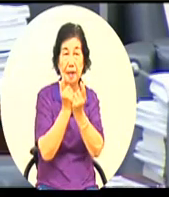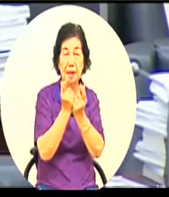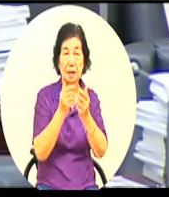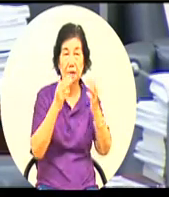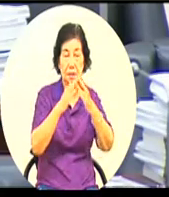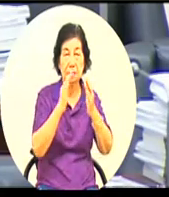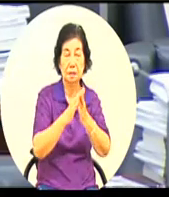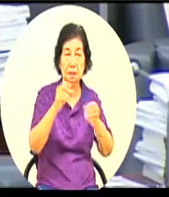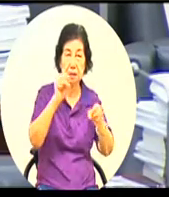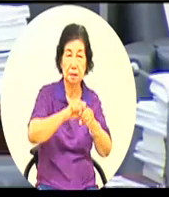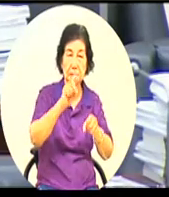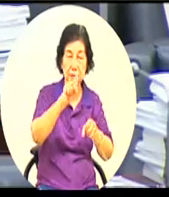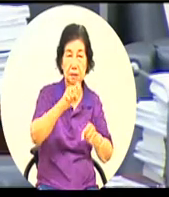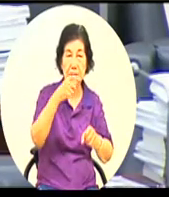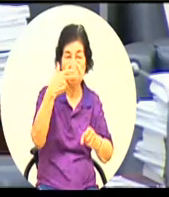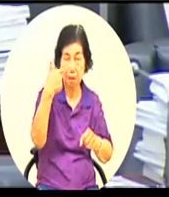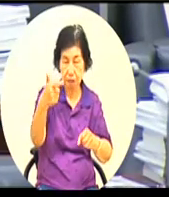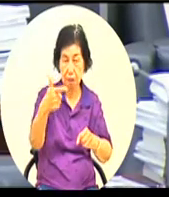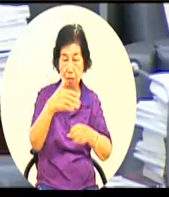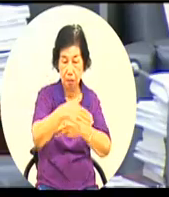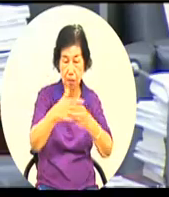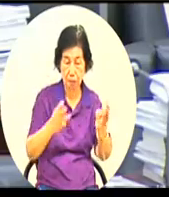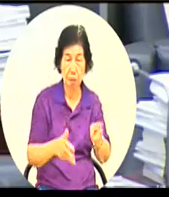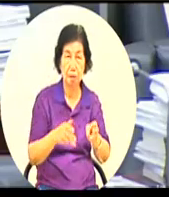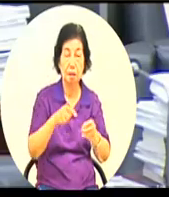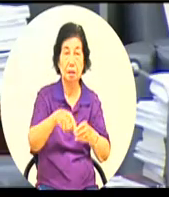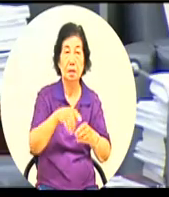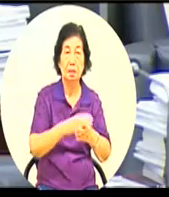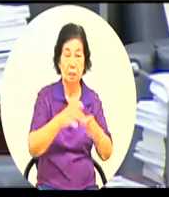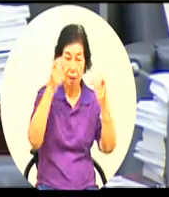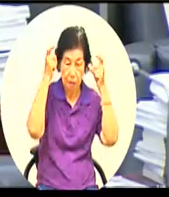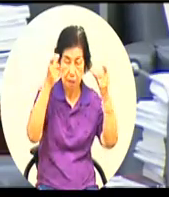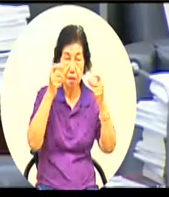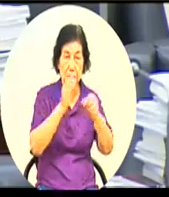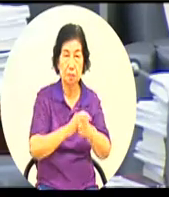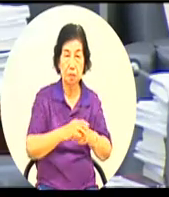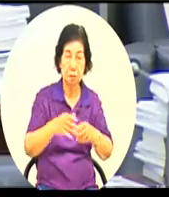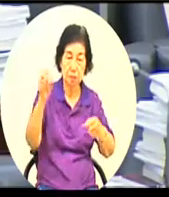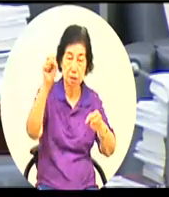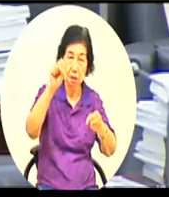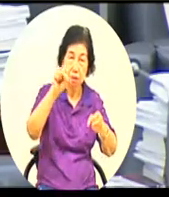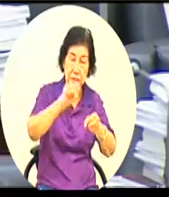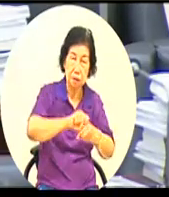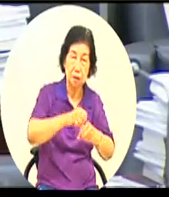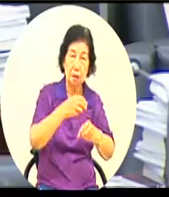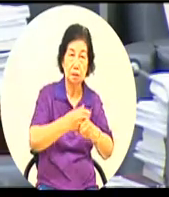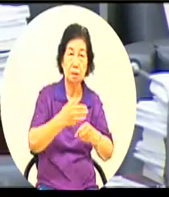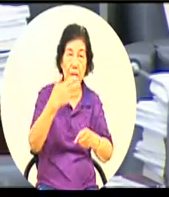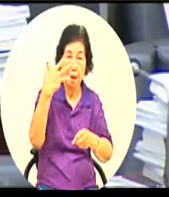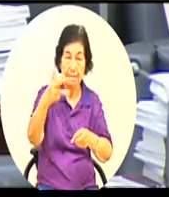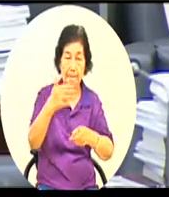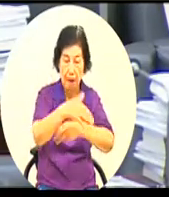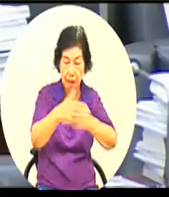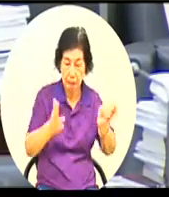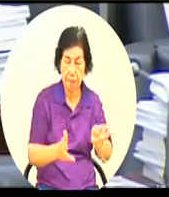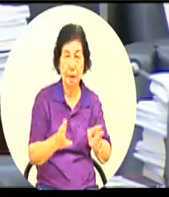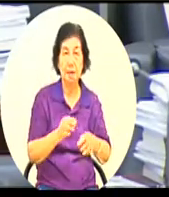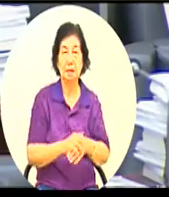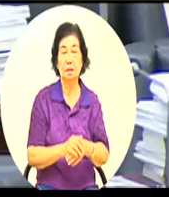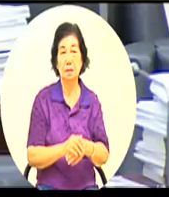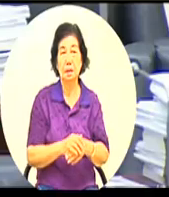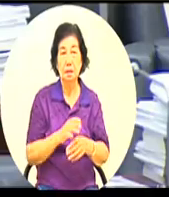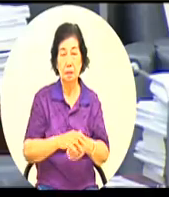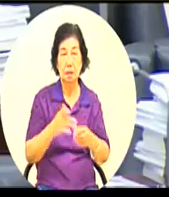市增加8班，靠差啊济， 台北